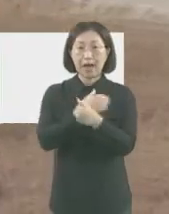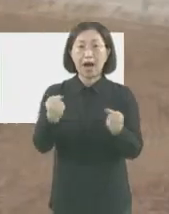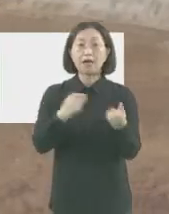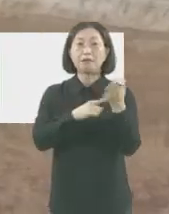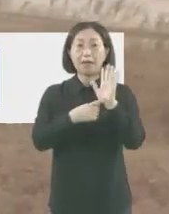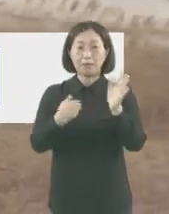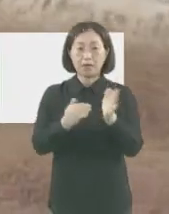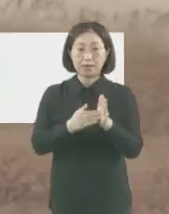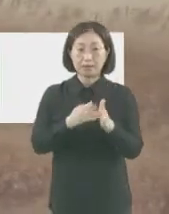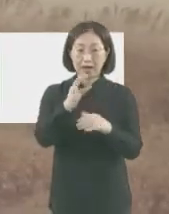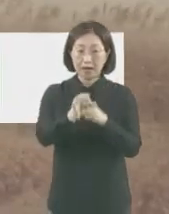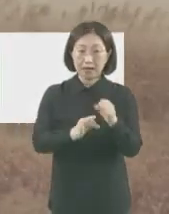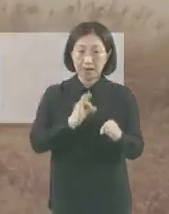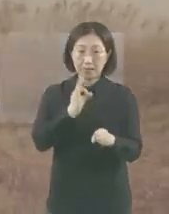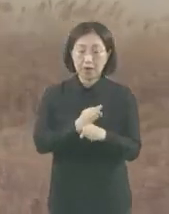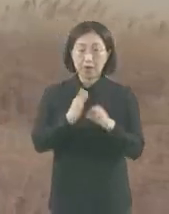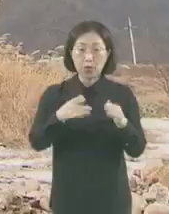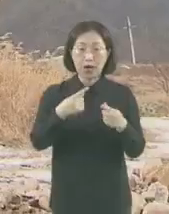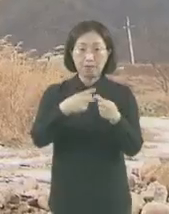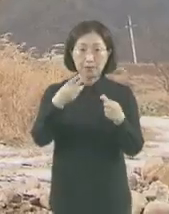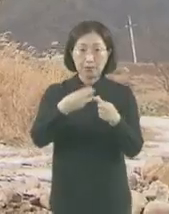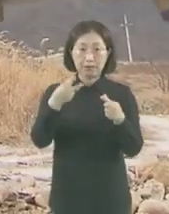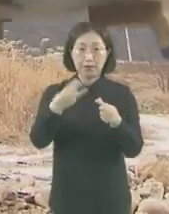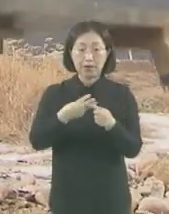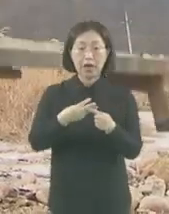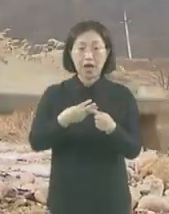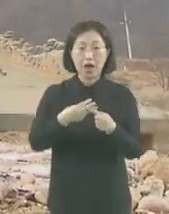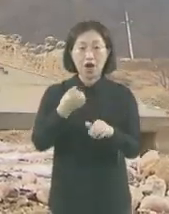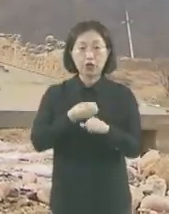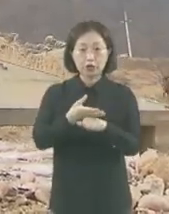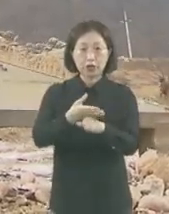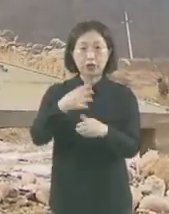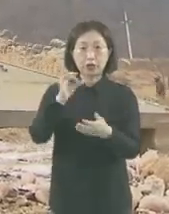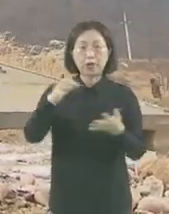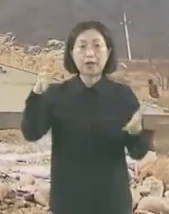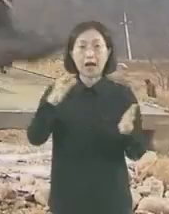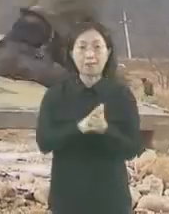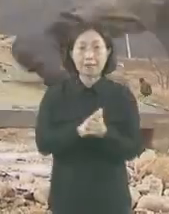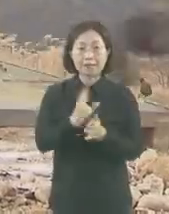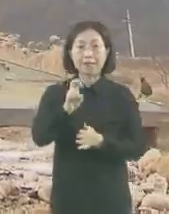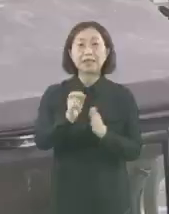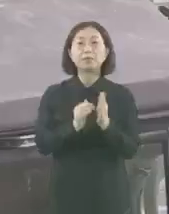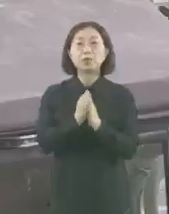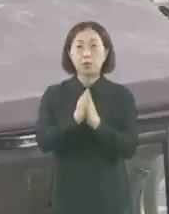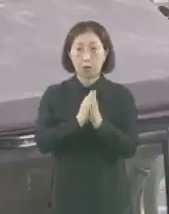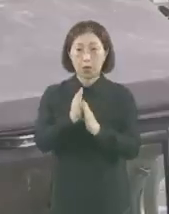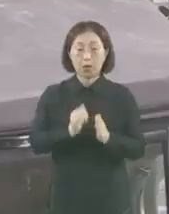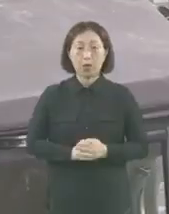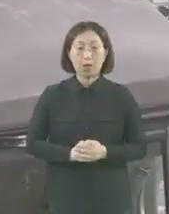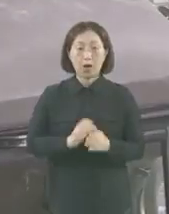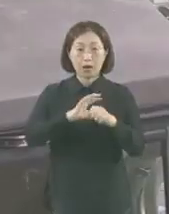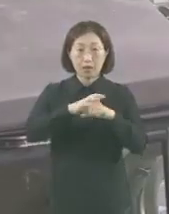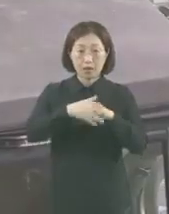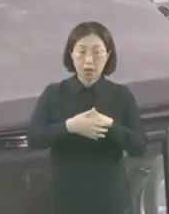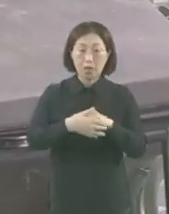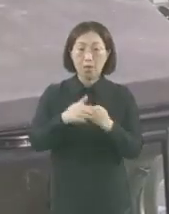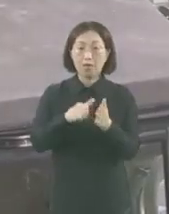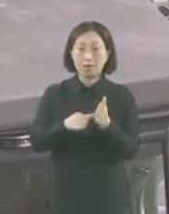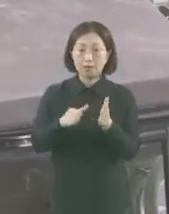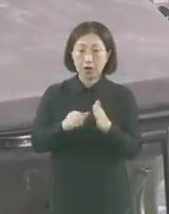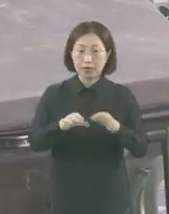10여 년간 세 차례에 걸친 수출액이 무려 20조 원대에 이를 것으로 추정됩니다. 글로벌 방산